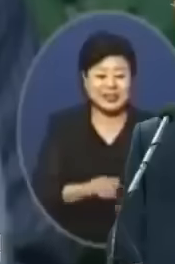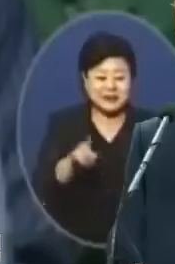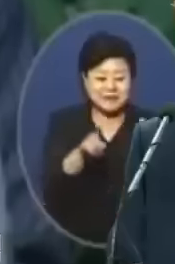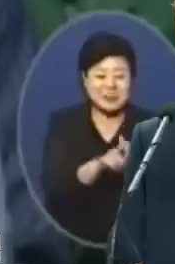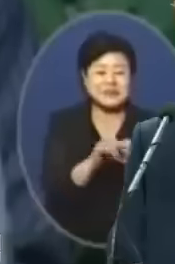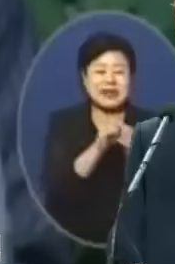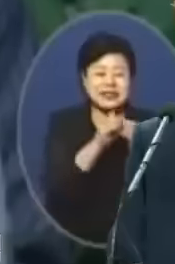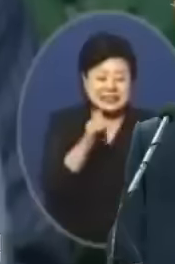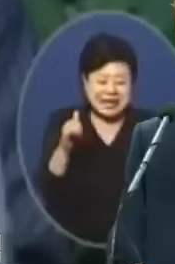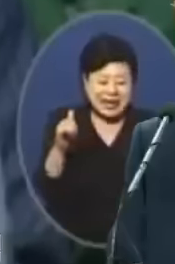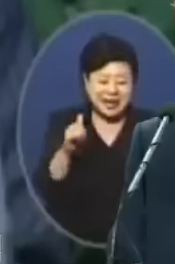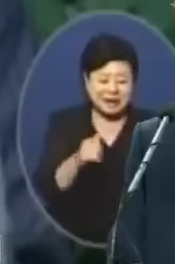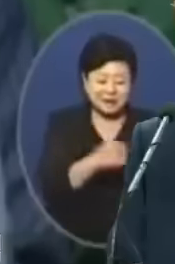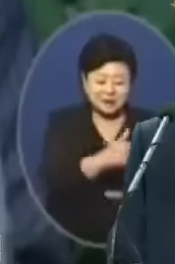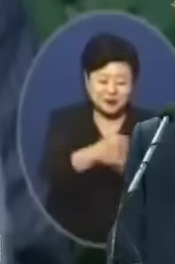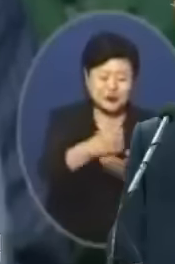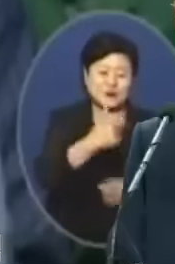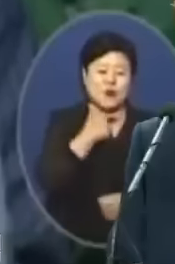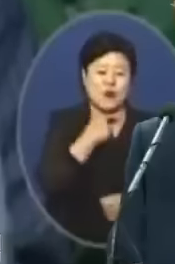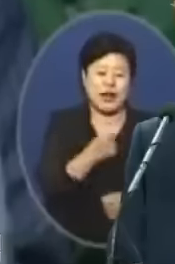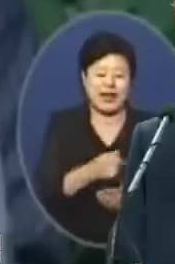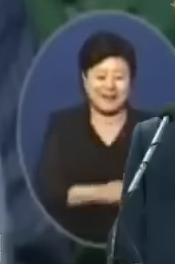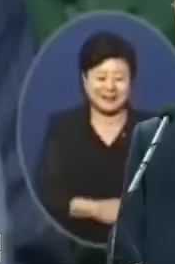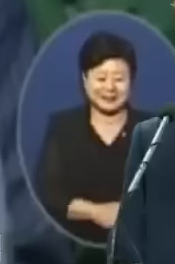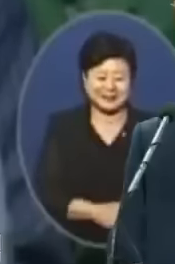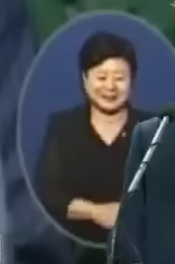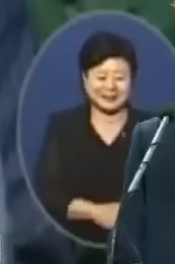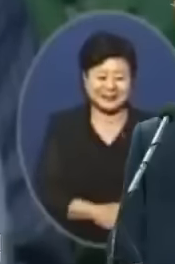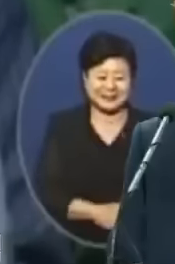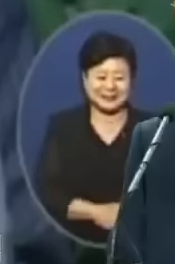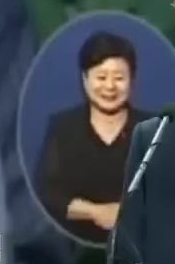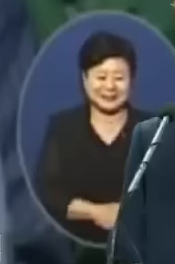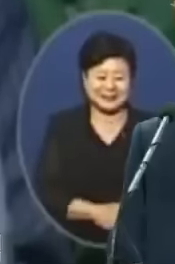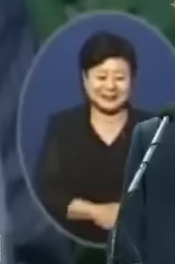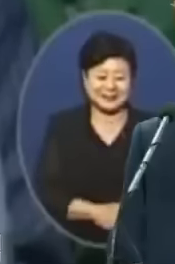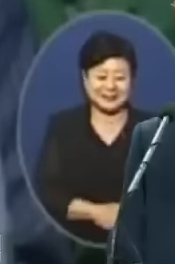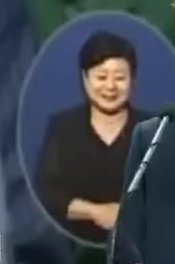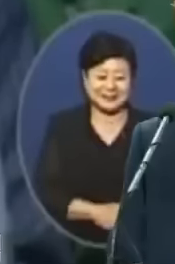믿음의 사람을 주님은 원하시는 것입니다.